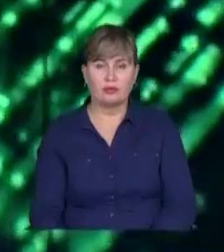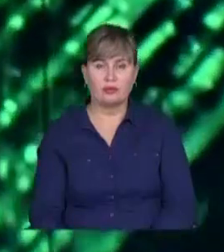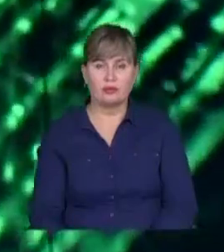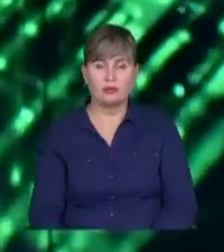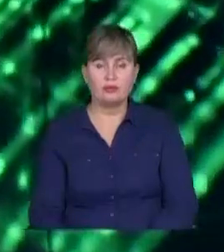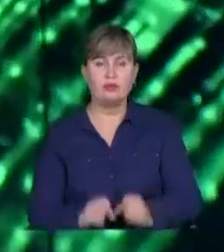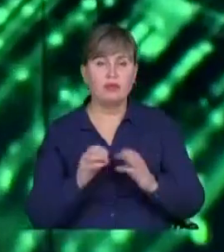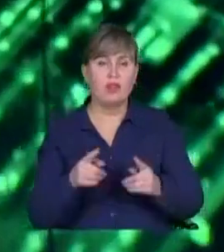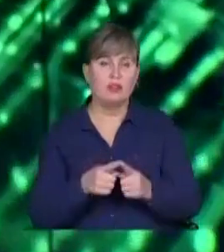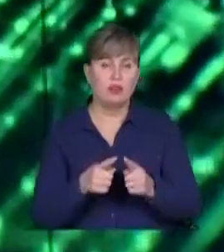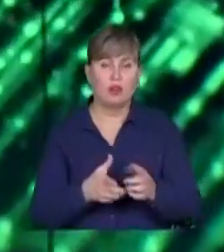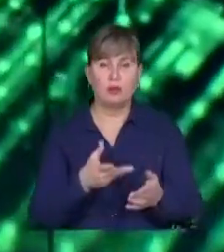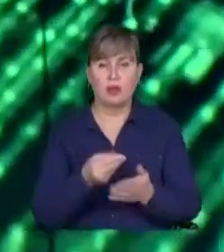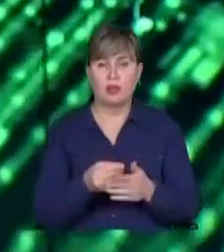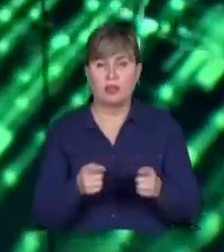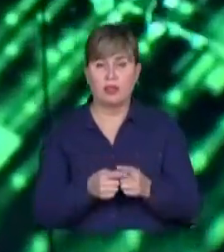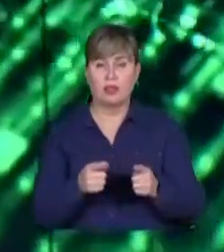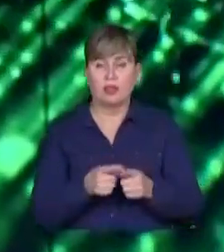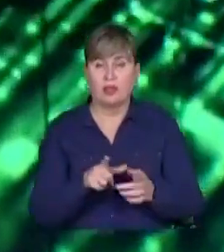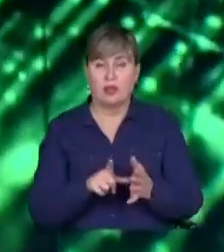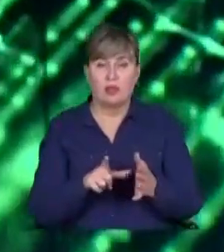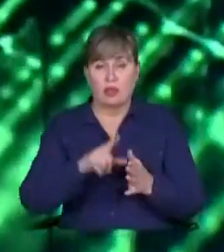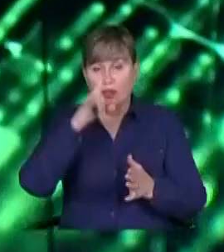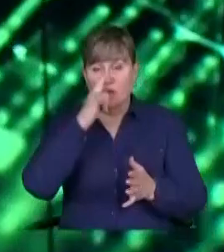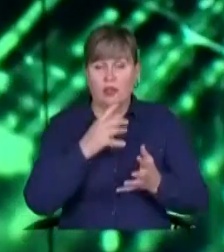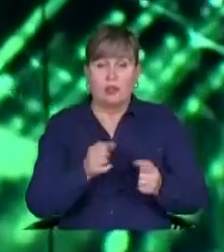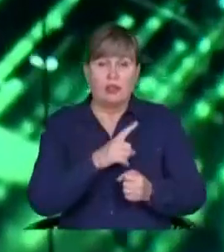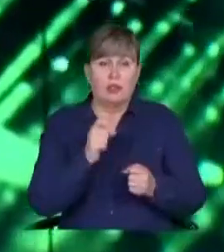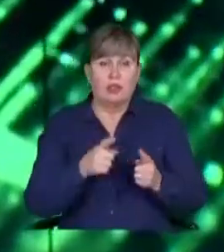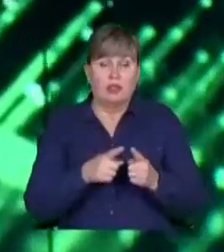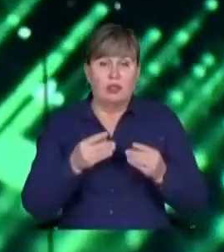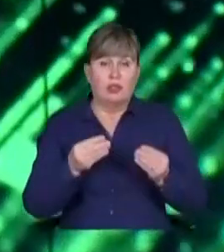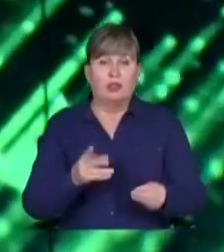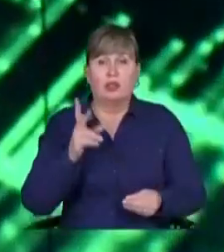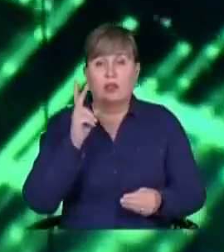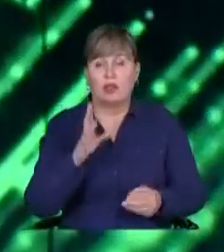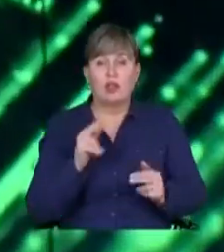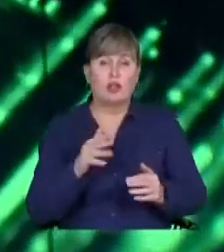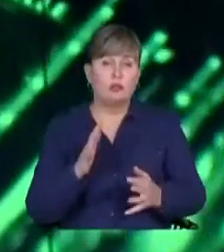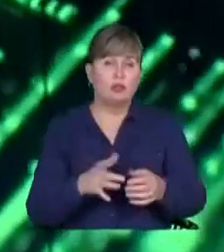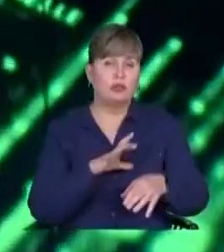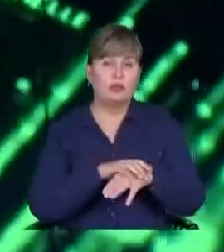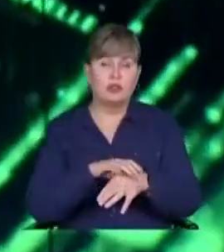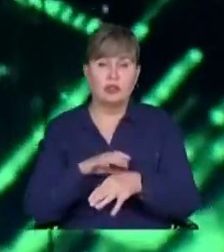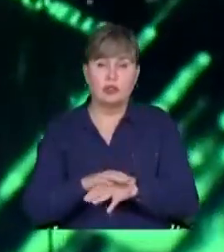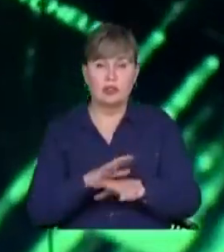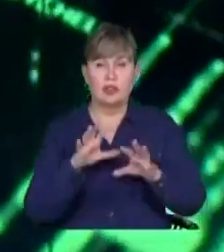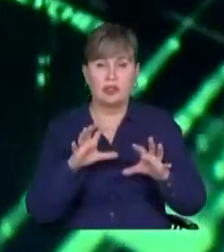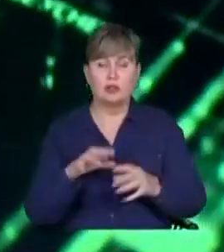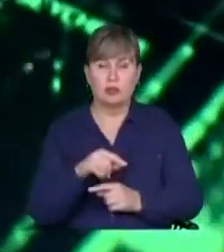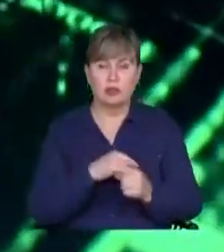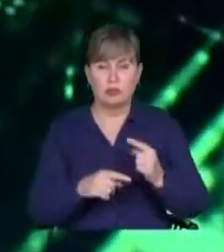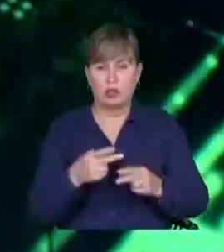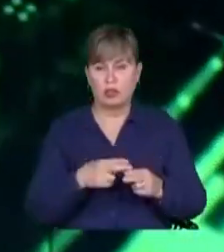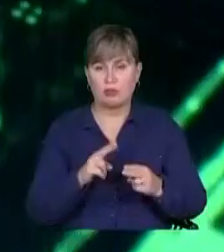сдал в аренду, плати налог. Казахстанские фискалы взялись за арендодателей квартир. Как будут вычислять нелегальных предпринимателей? Об